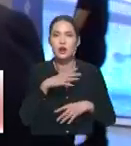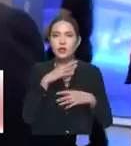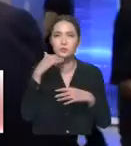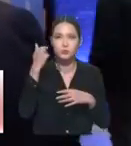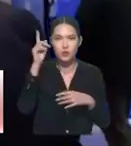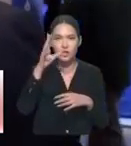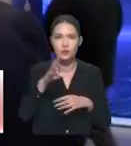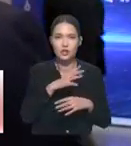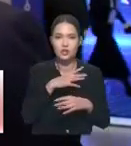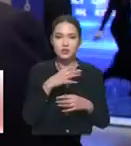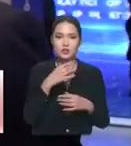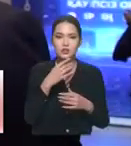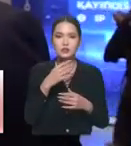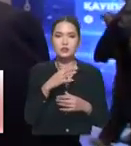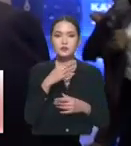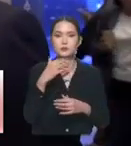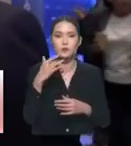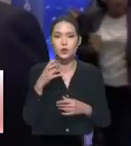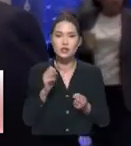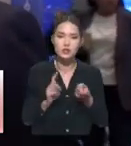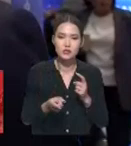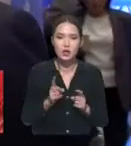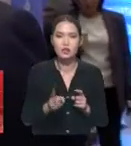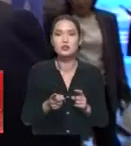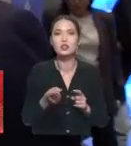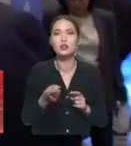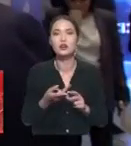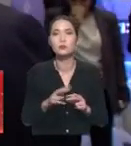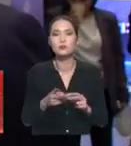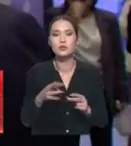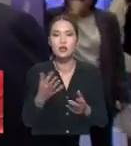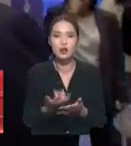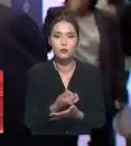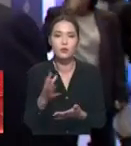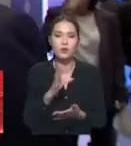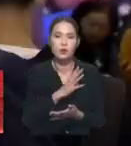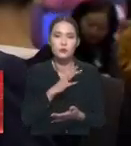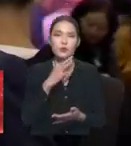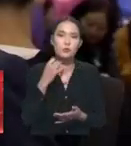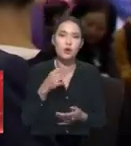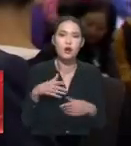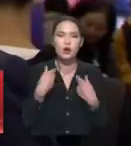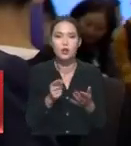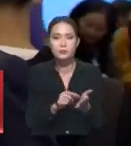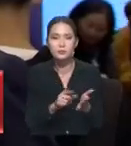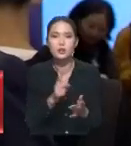страны. Казахстан на сегодняшний день является абсолютным чемпионом мира по робототехнике. Наша